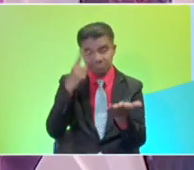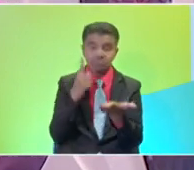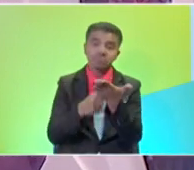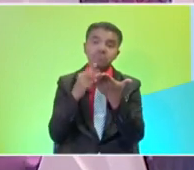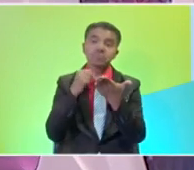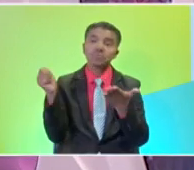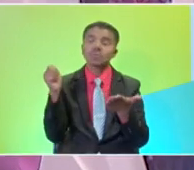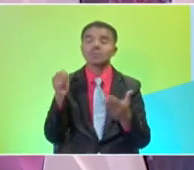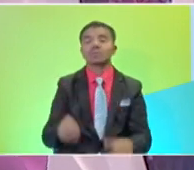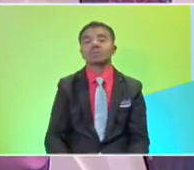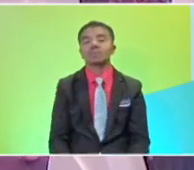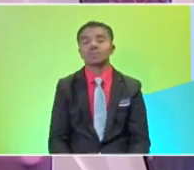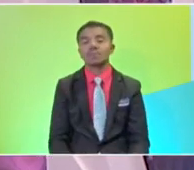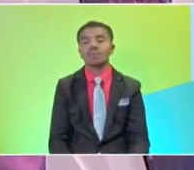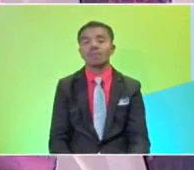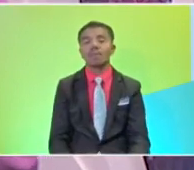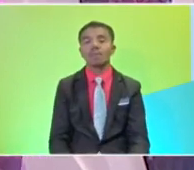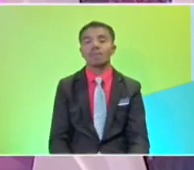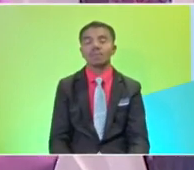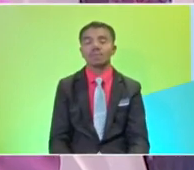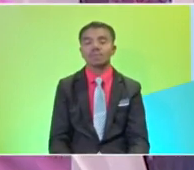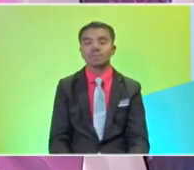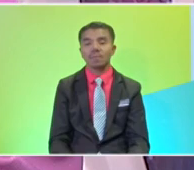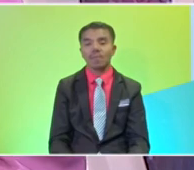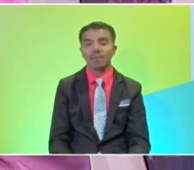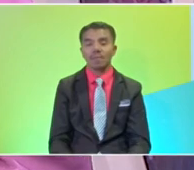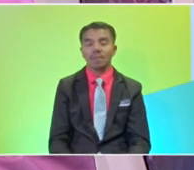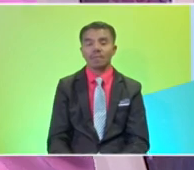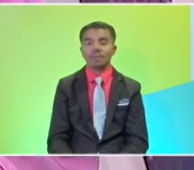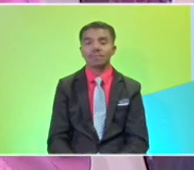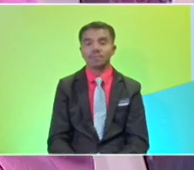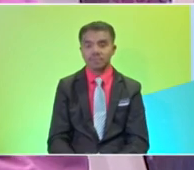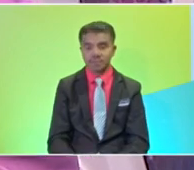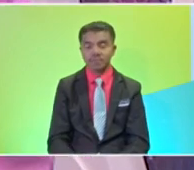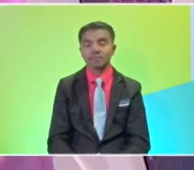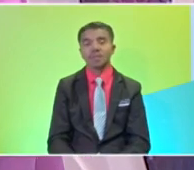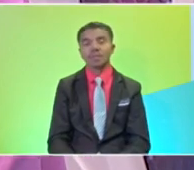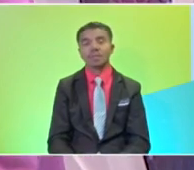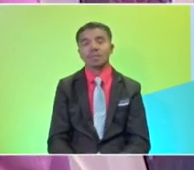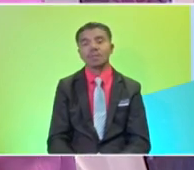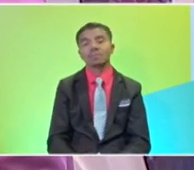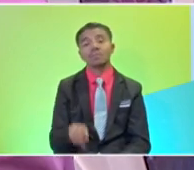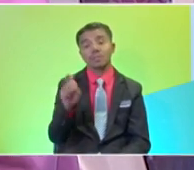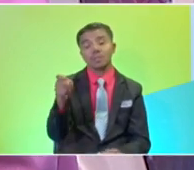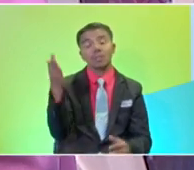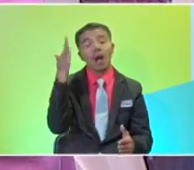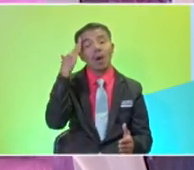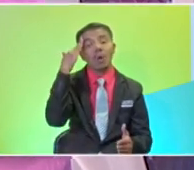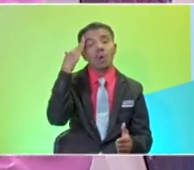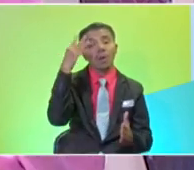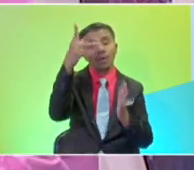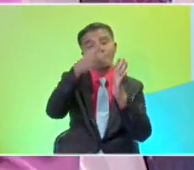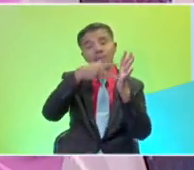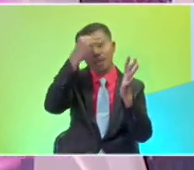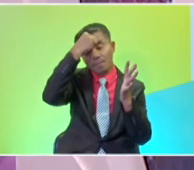dipanggil apa mengikut pertimbangan profesional berdasarkan kemarang-kemaran bahasa tersebut secara lisan atau bertulis yang mana